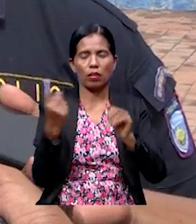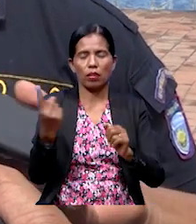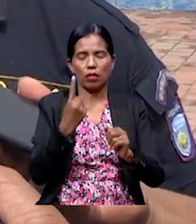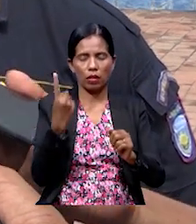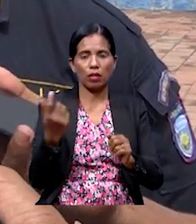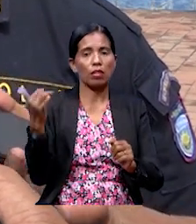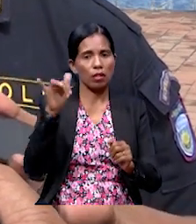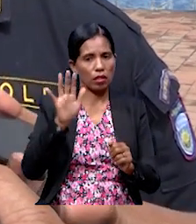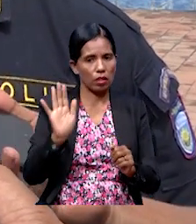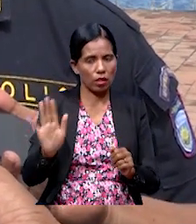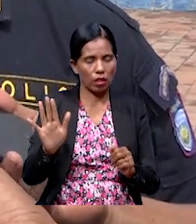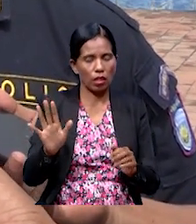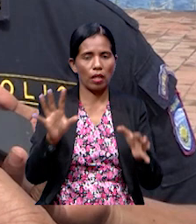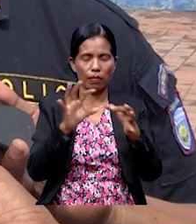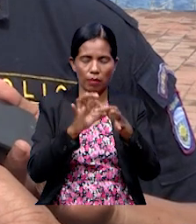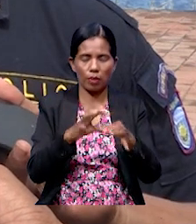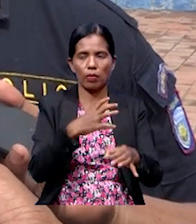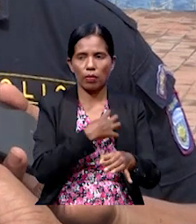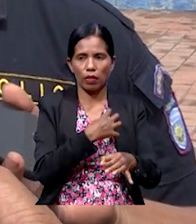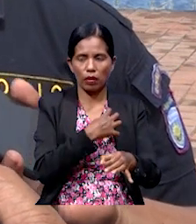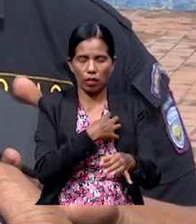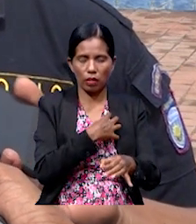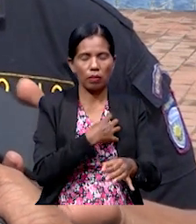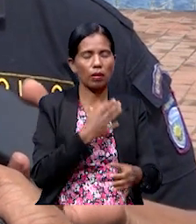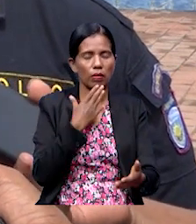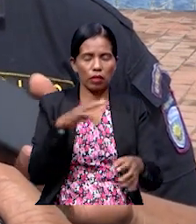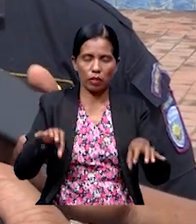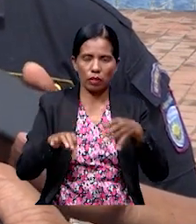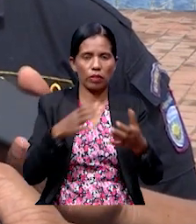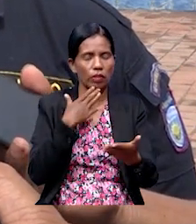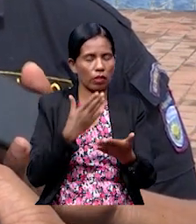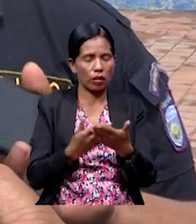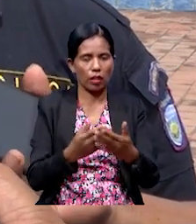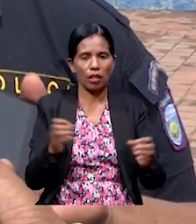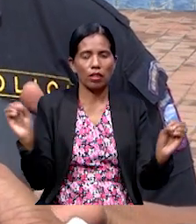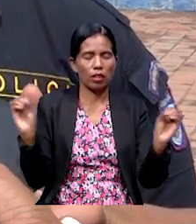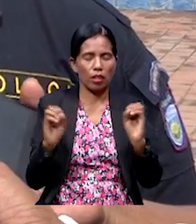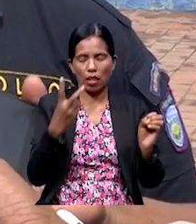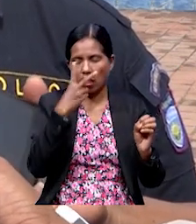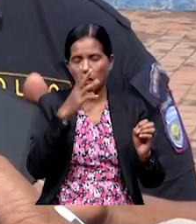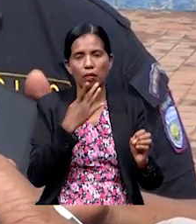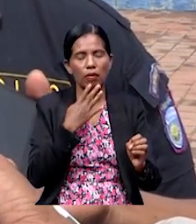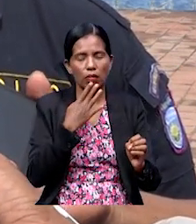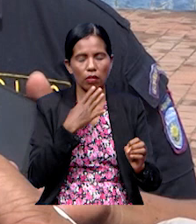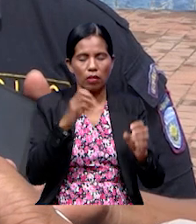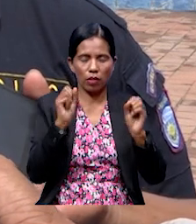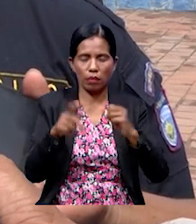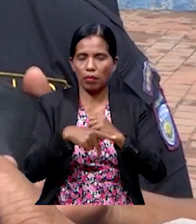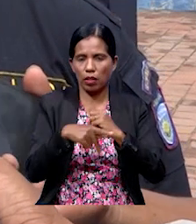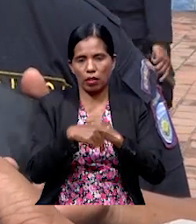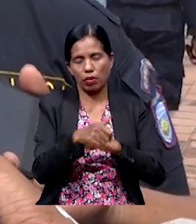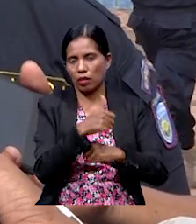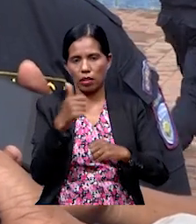sira membro pentel nebe imparsial lahare lapor rasa etniku